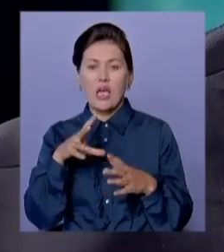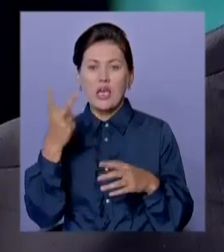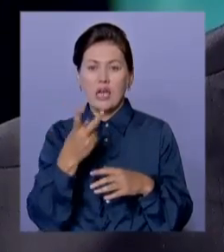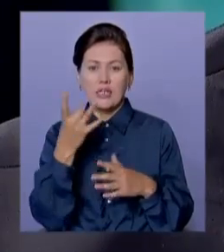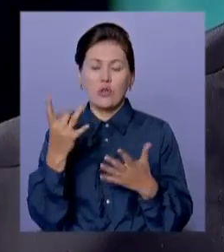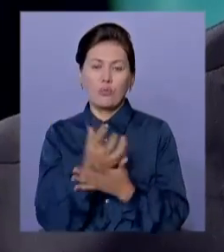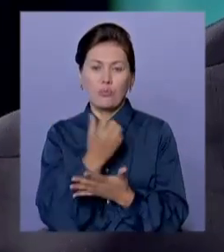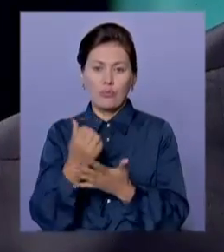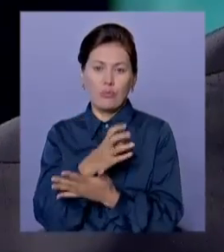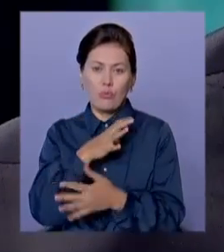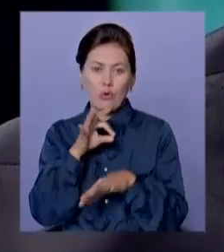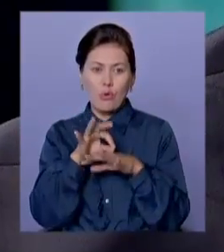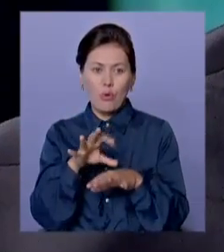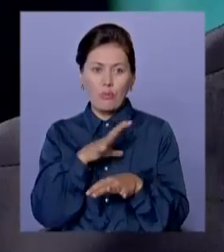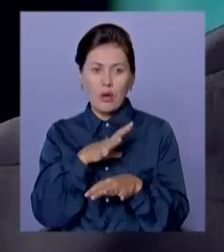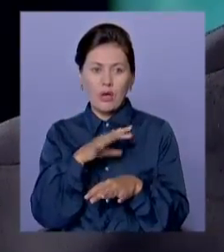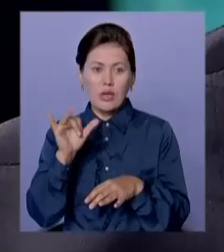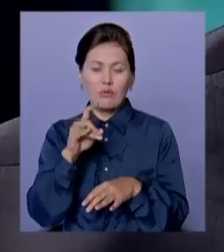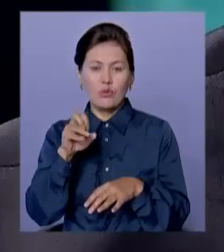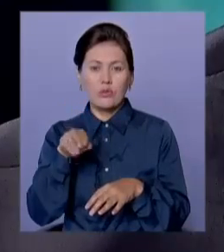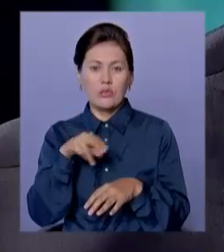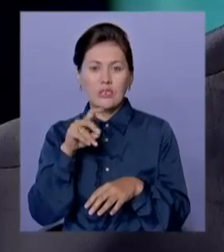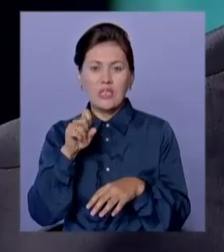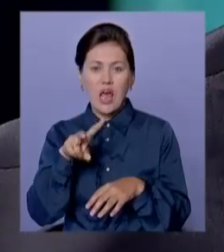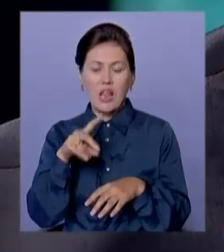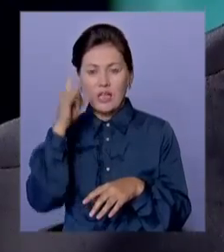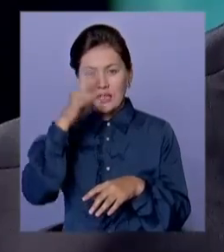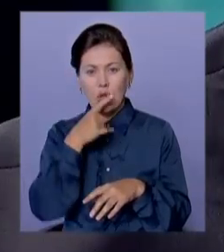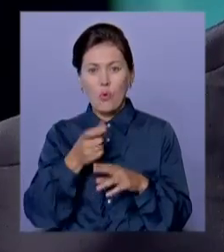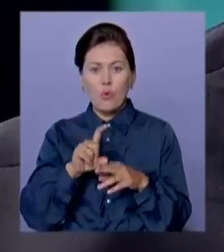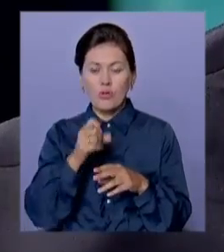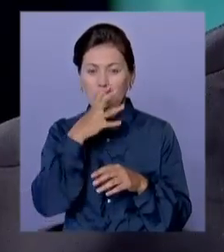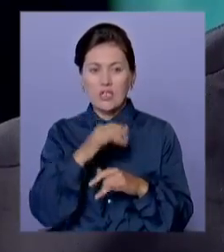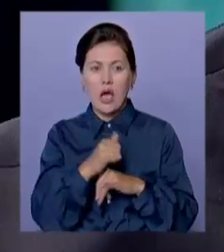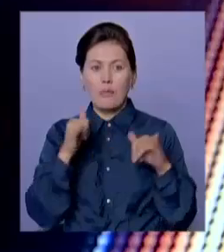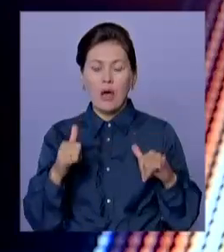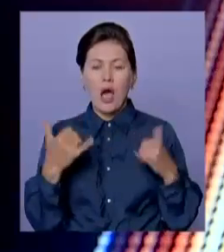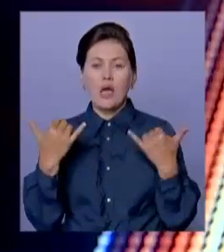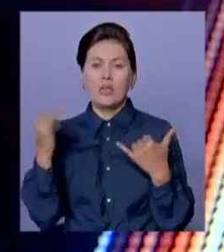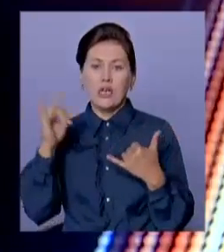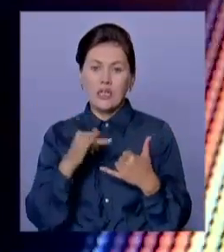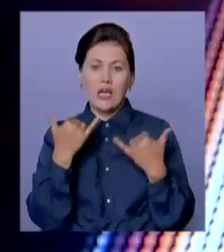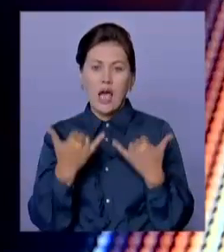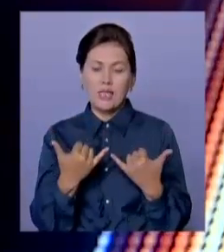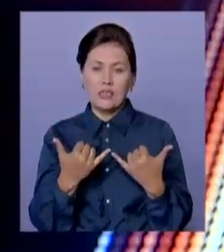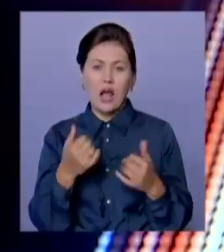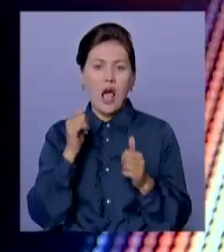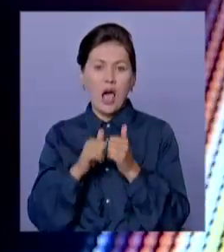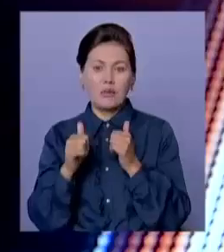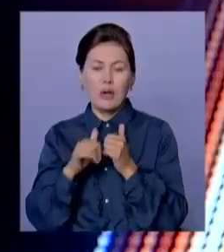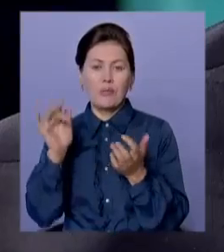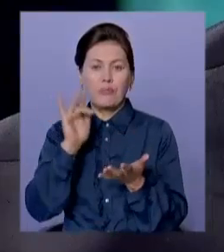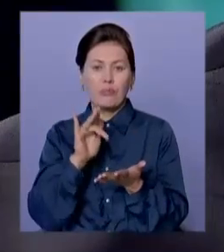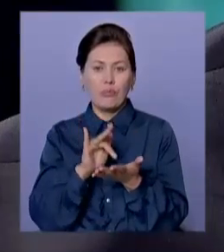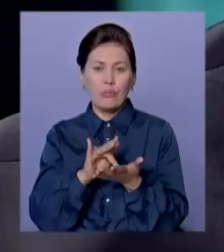ұтып алған болатын. Футзал Қазақстанда өте жақсы дамыған. Және де қазір әрбір